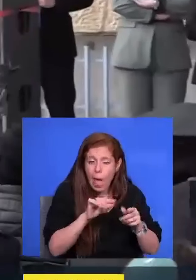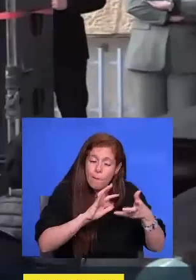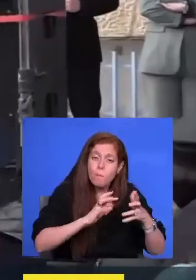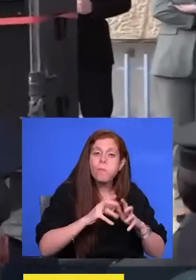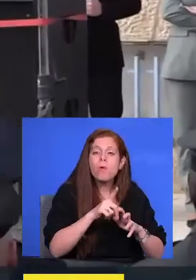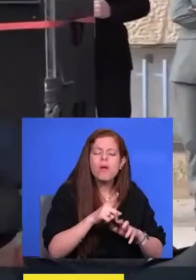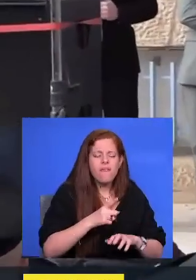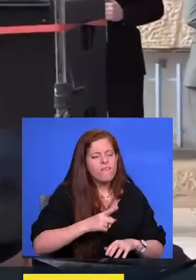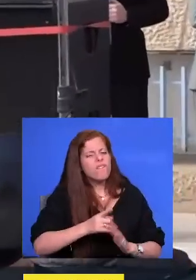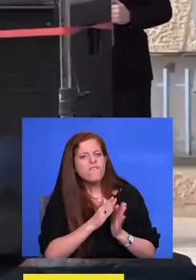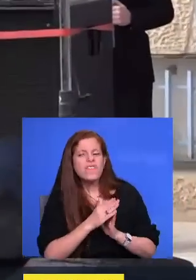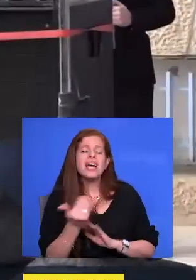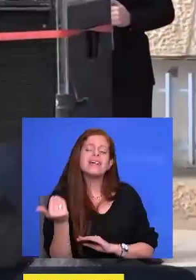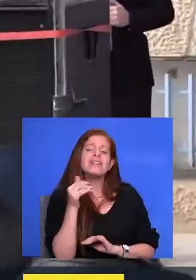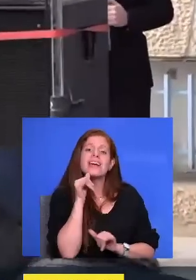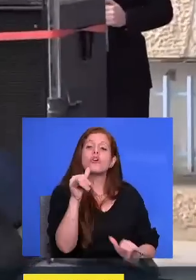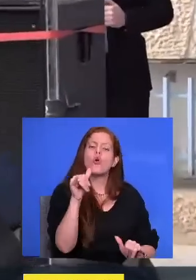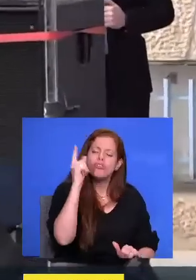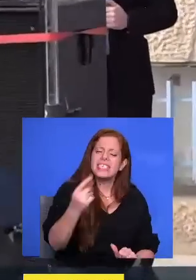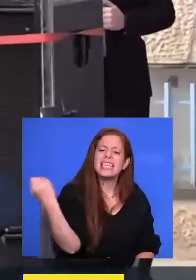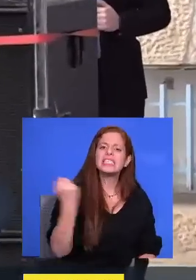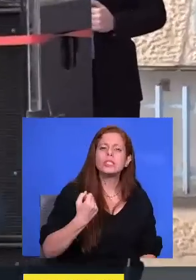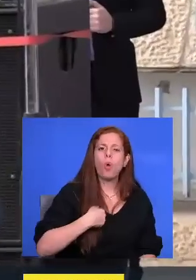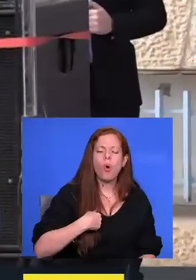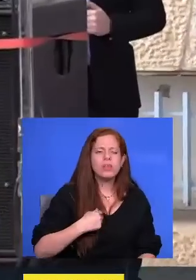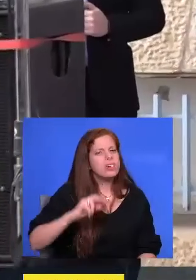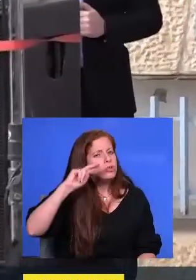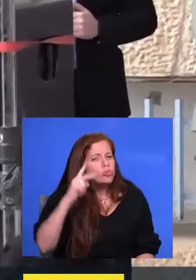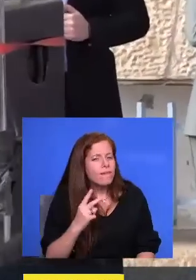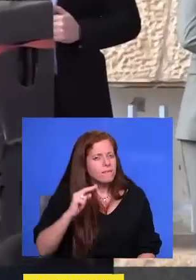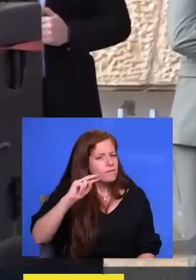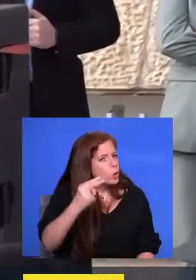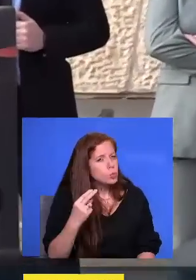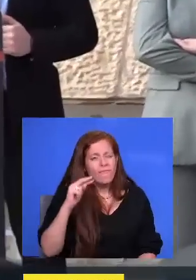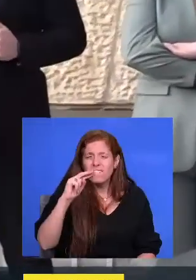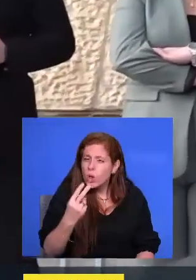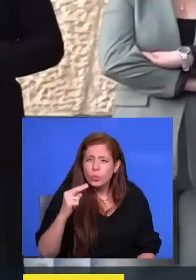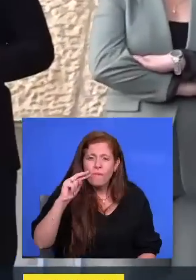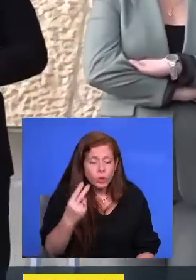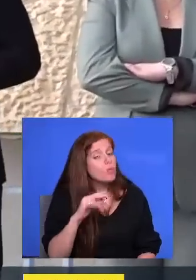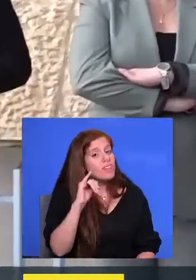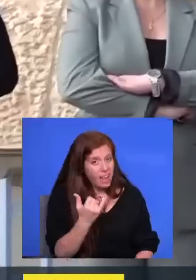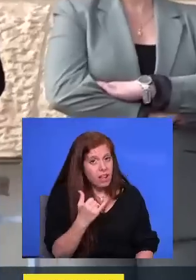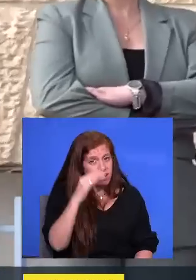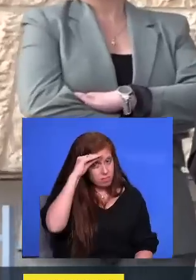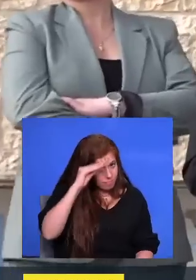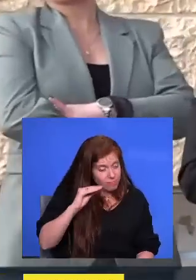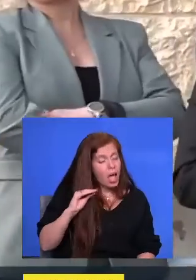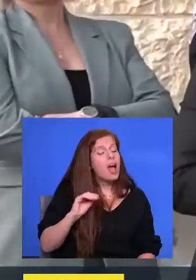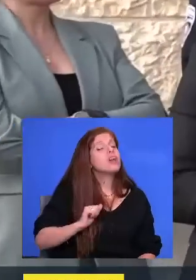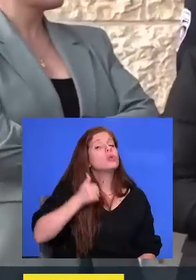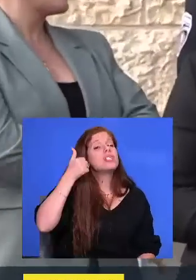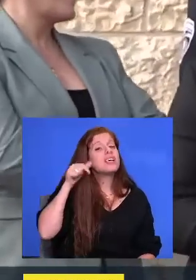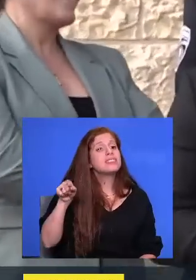וקריאות לרצוח אותי. פעם אחר פעם אחר פעם אחר פעם. וכן, אדוני השר, זה לא רק